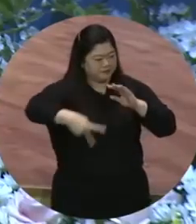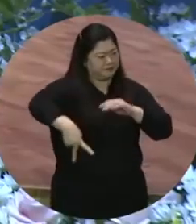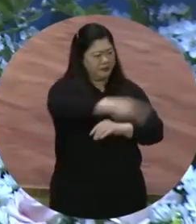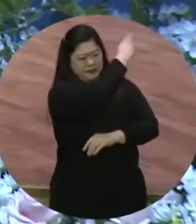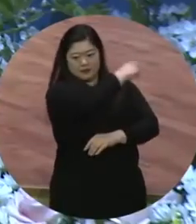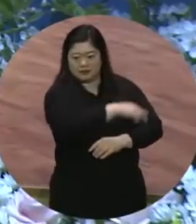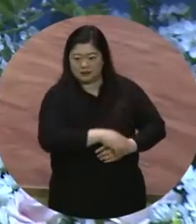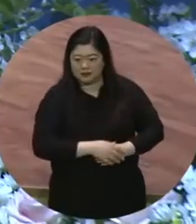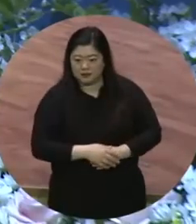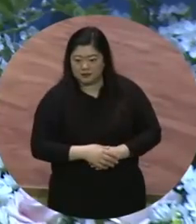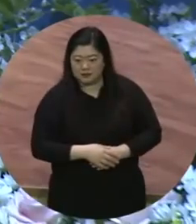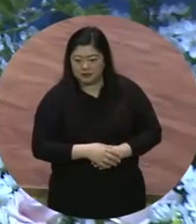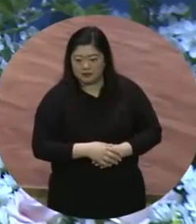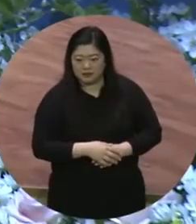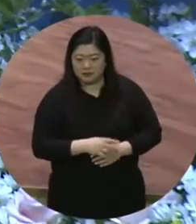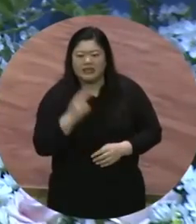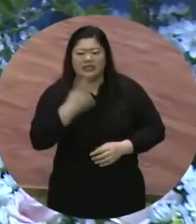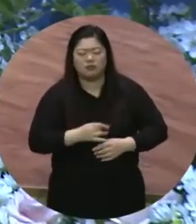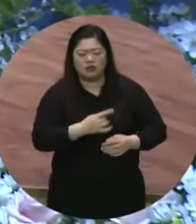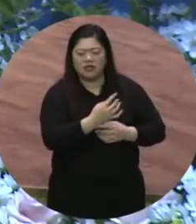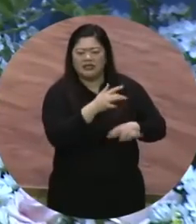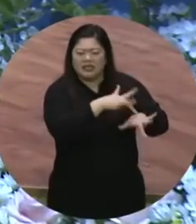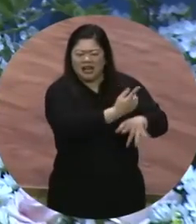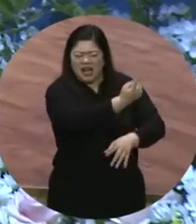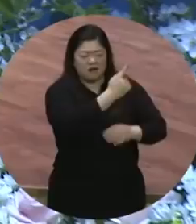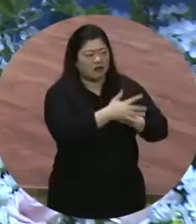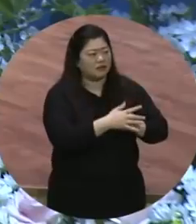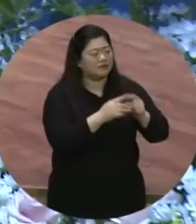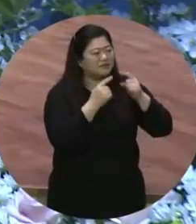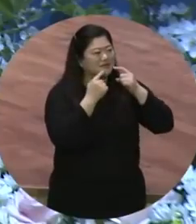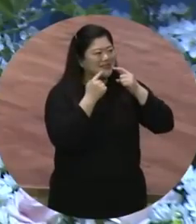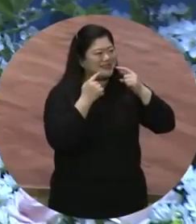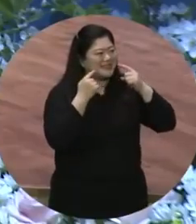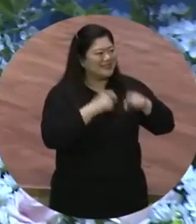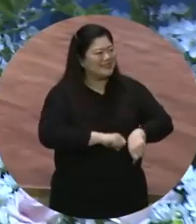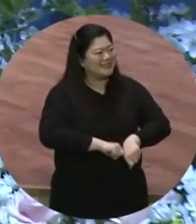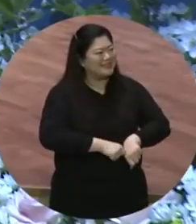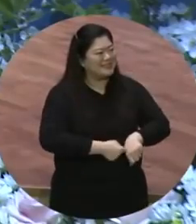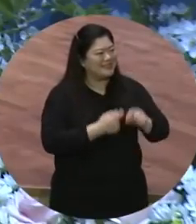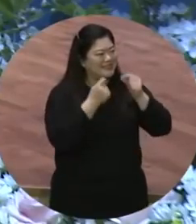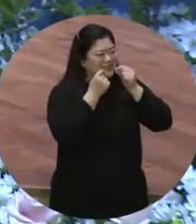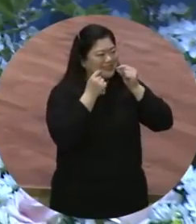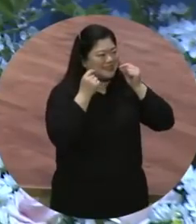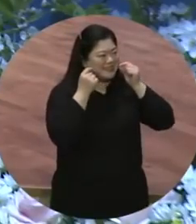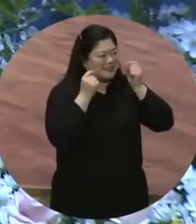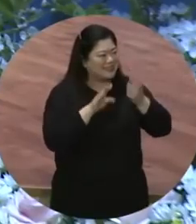치유돼요. 계속 기뻐하면 그대로 기쁜 일이 닥쳐온다니까.